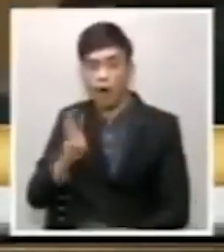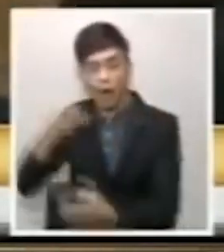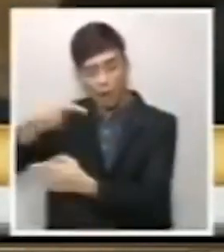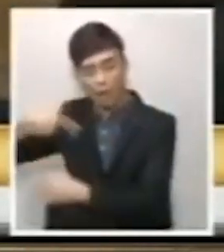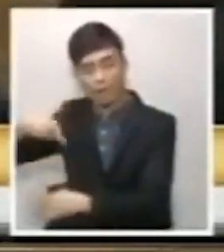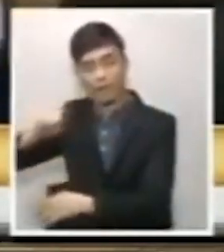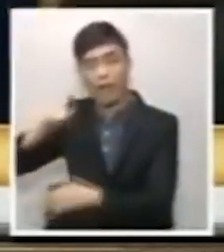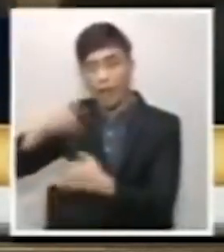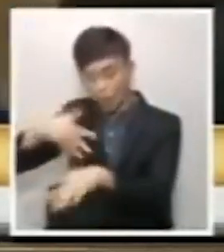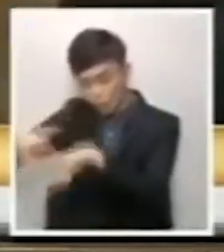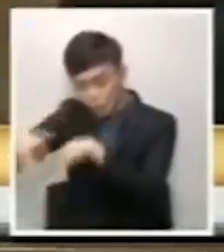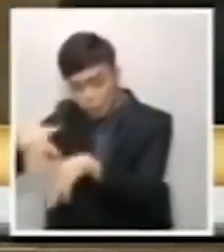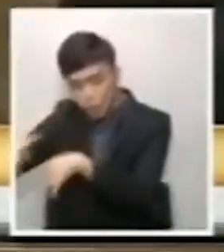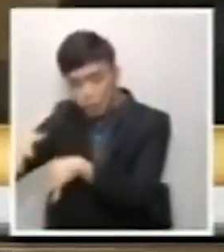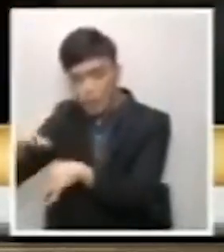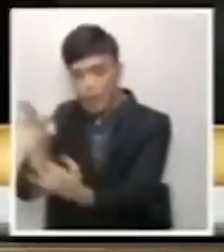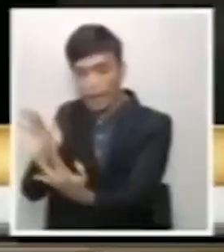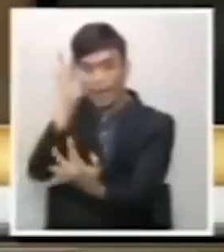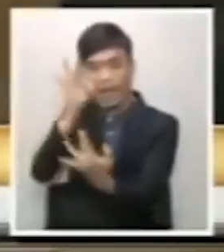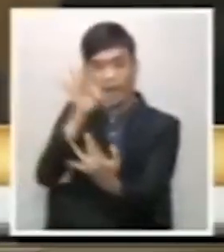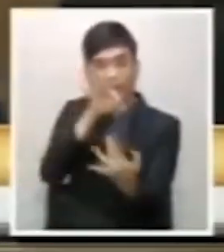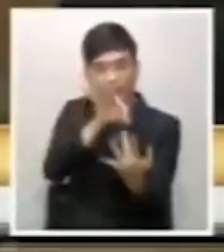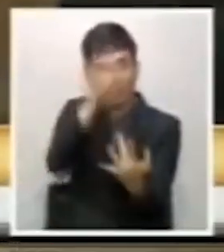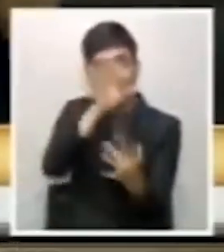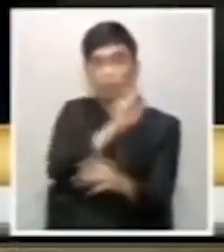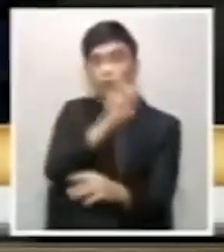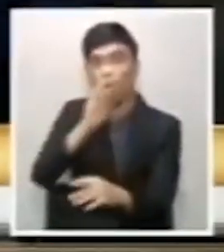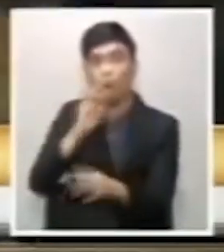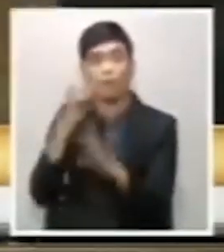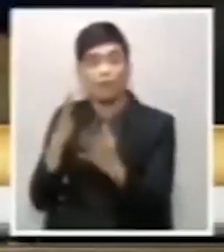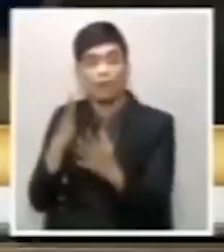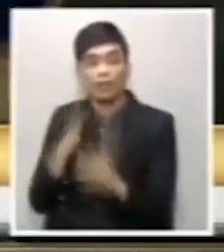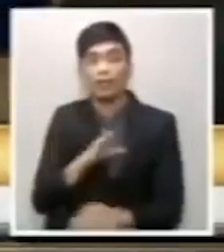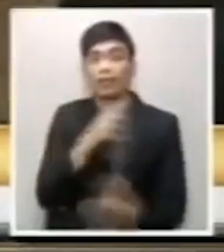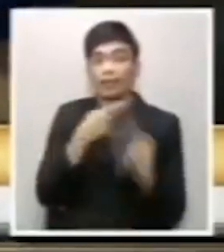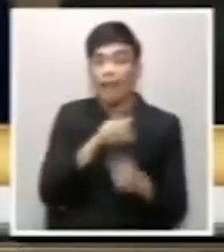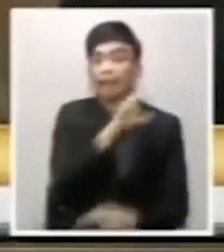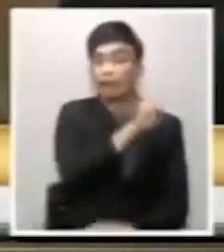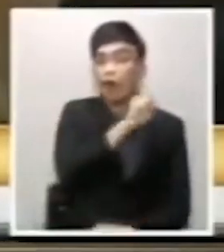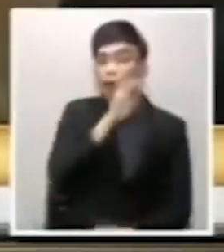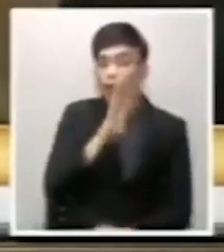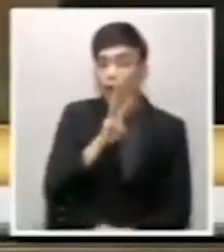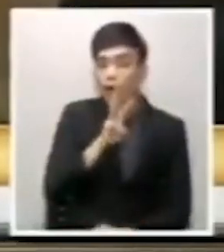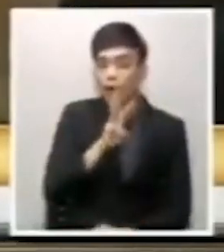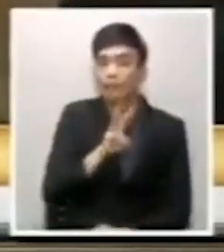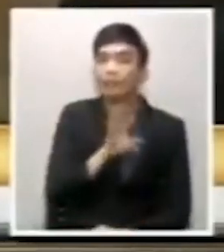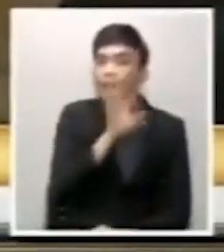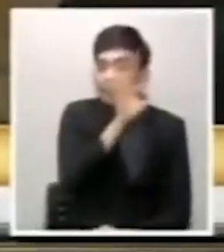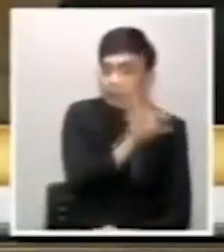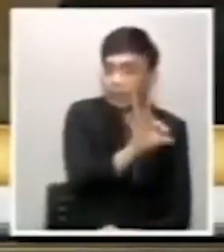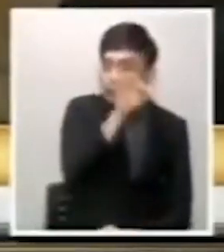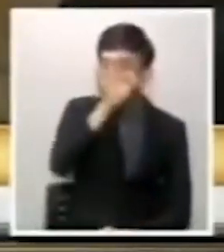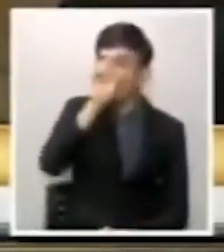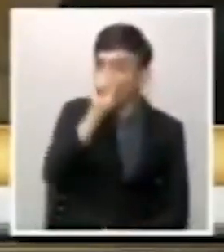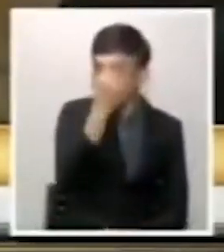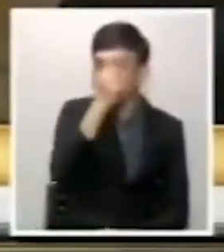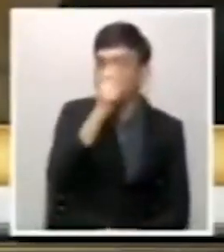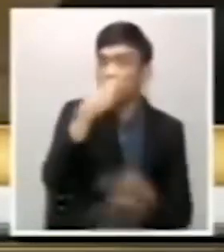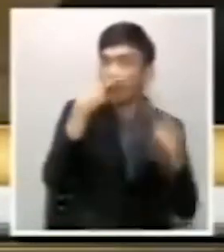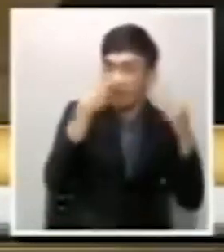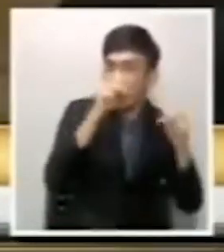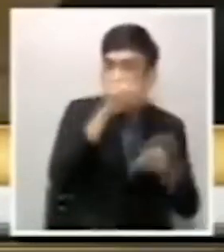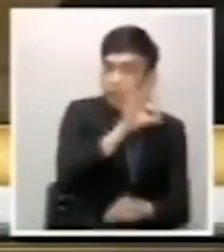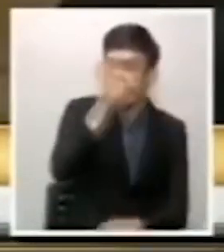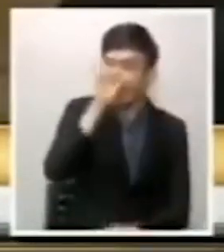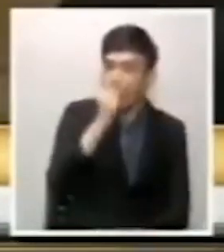นคนไหนเลือกเนี่ยก็สามารถที่จะเอาพลเอกประยุทธ์จันทร์โอชาเนี่ยกลับมาเป็นนายกรัฐมนตรีได้อีกต่